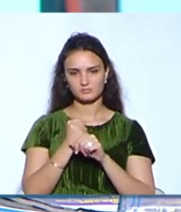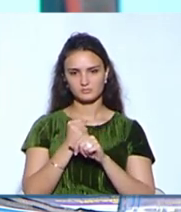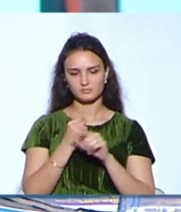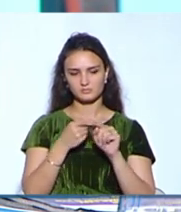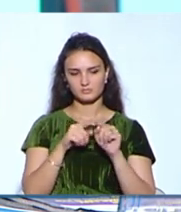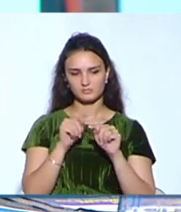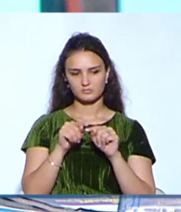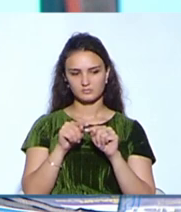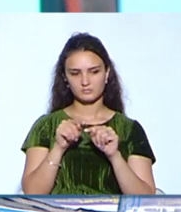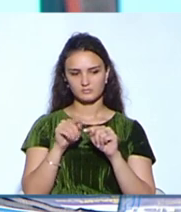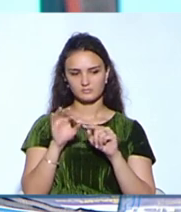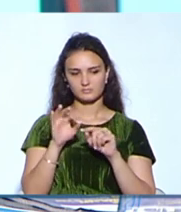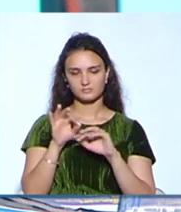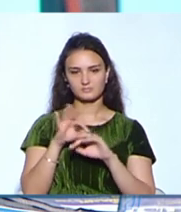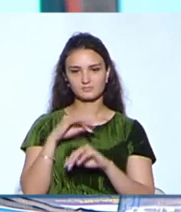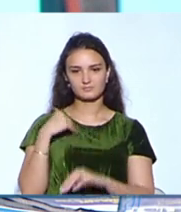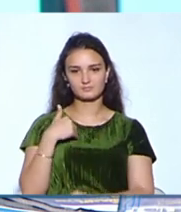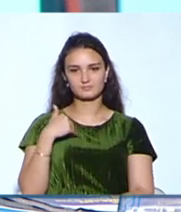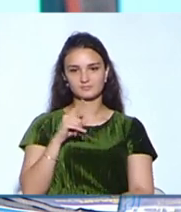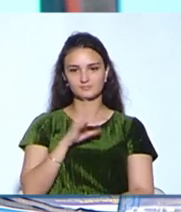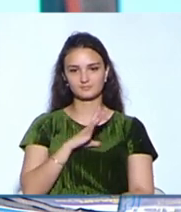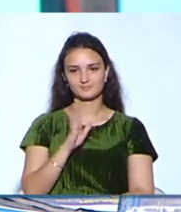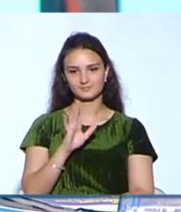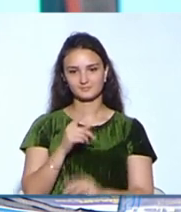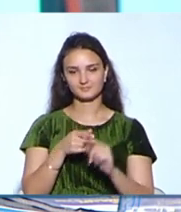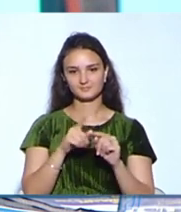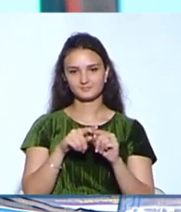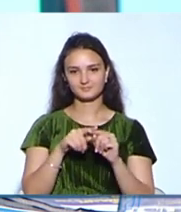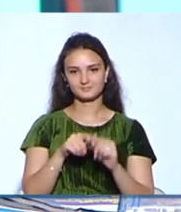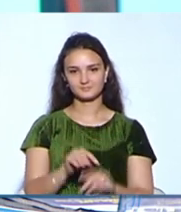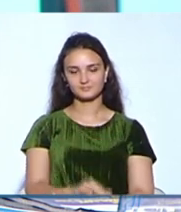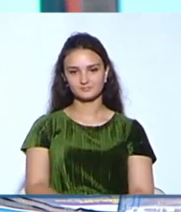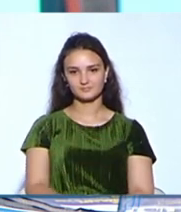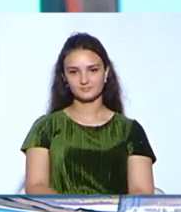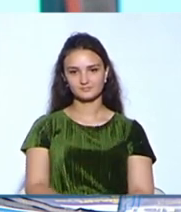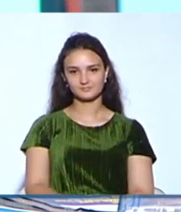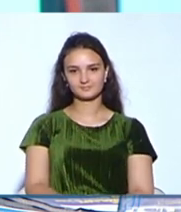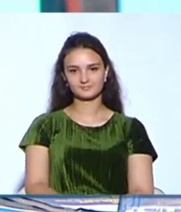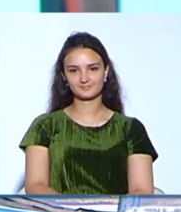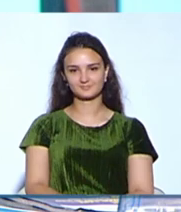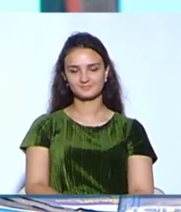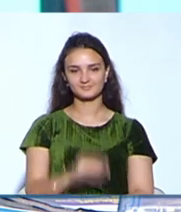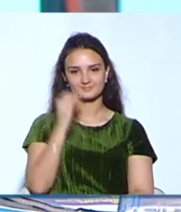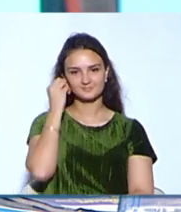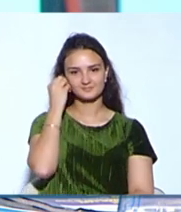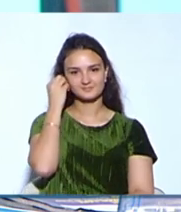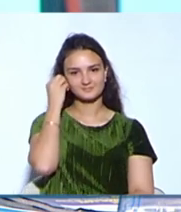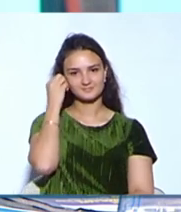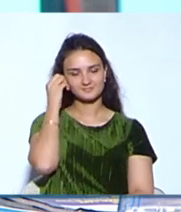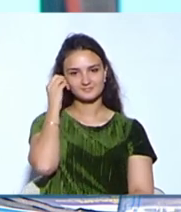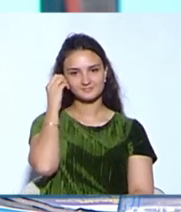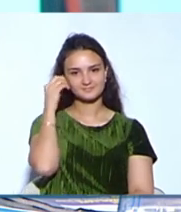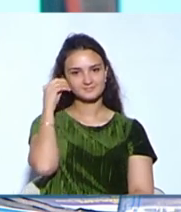ეს უცოლოდ არ დარჩეს, ეს ხმაწვილი თუ გოგოსთან არ შეხვდა რა ქნას მაშინ. მადლობა